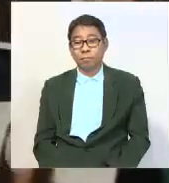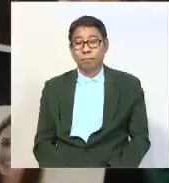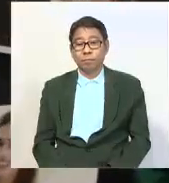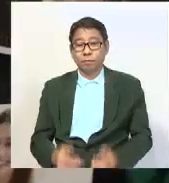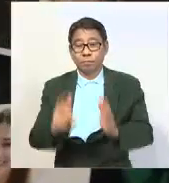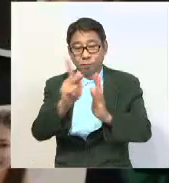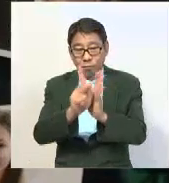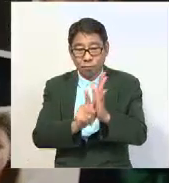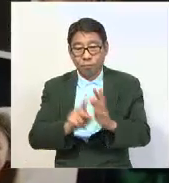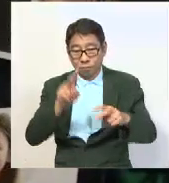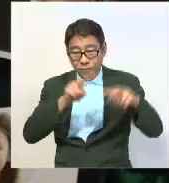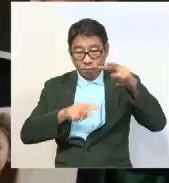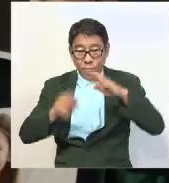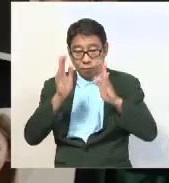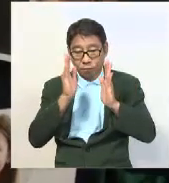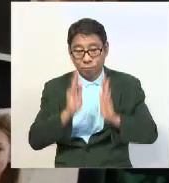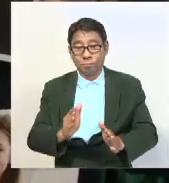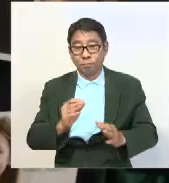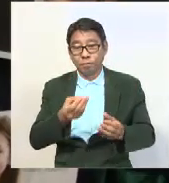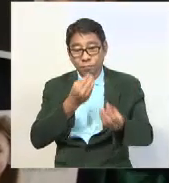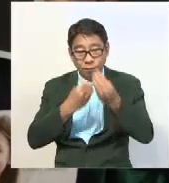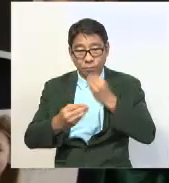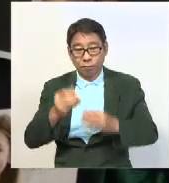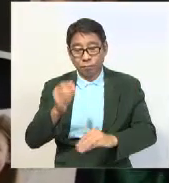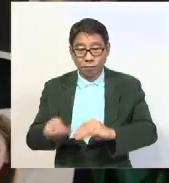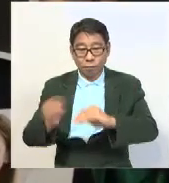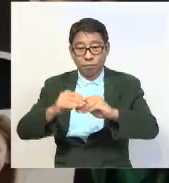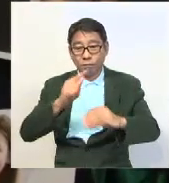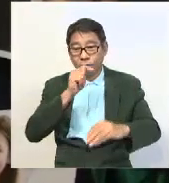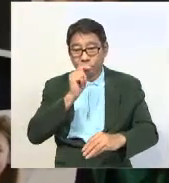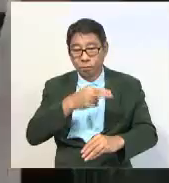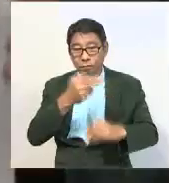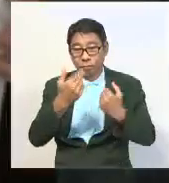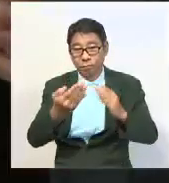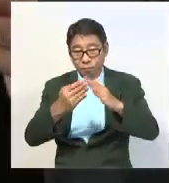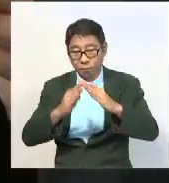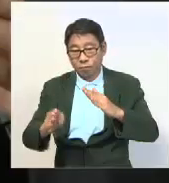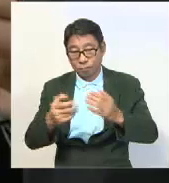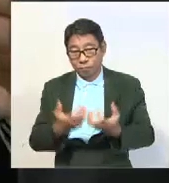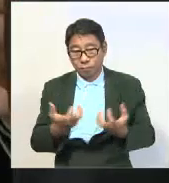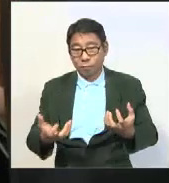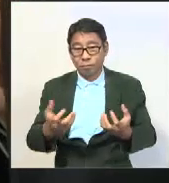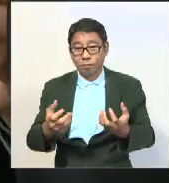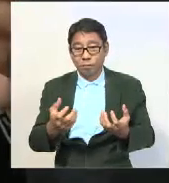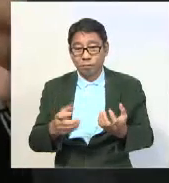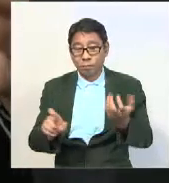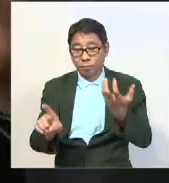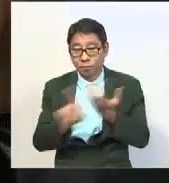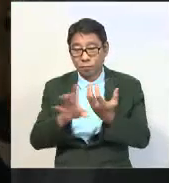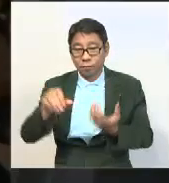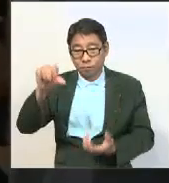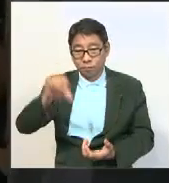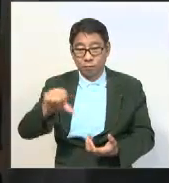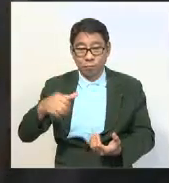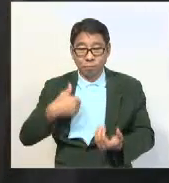นอกจากนี้กฎหมายคุ้มครองผู้บริโภคฉบับใหม่ก็ยังได้เพิ่มโทษกับผู้ประกอบการที่เอารัดเอาเปรียบผลิตสินค้าที่ไม่ได้คุณภาพเพื่อ